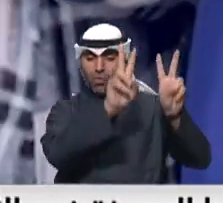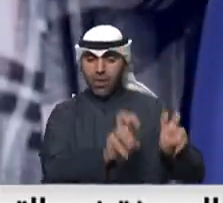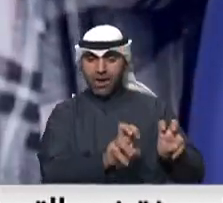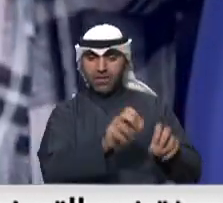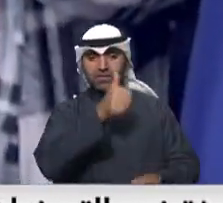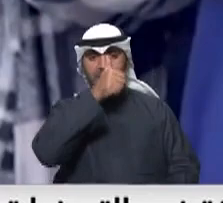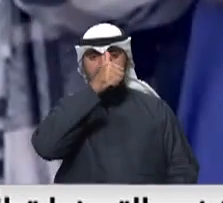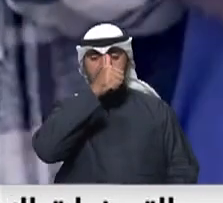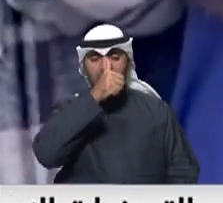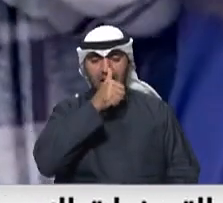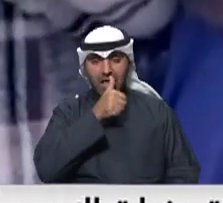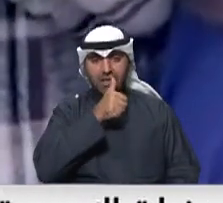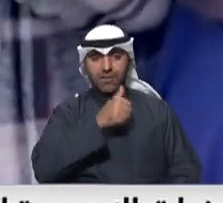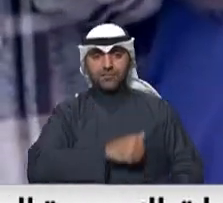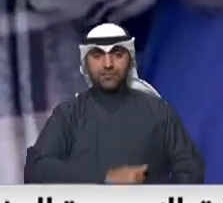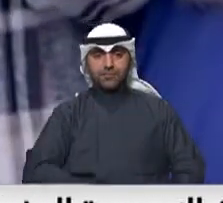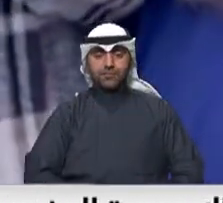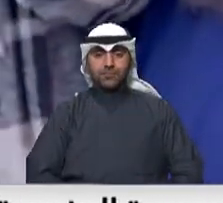الامهات وابنائهن